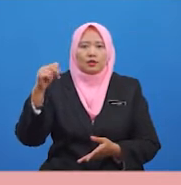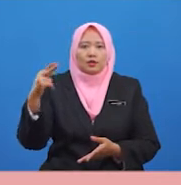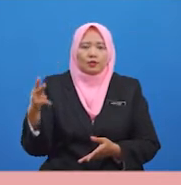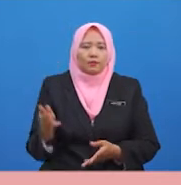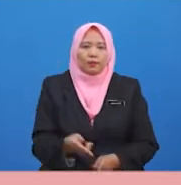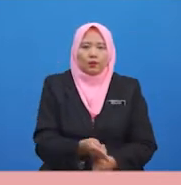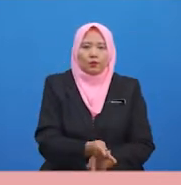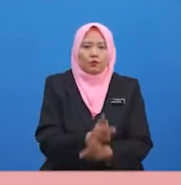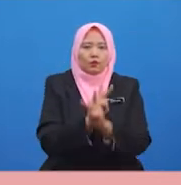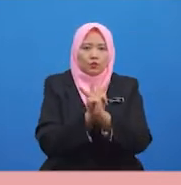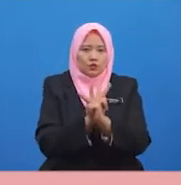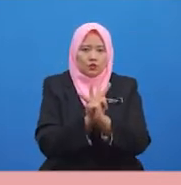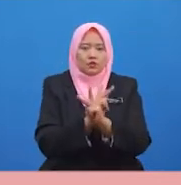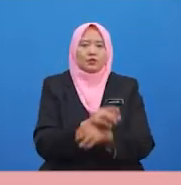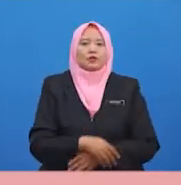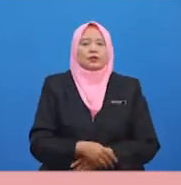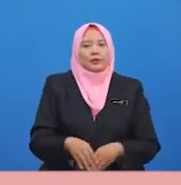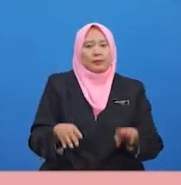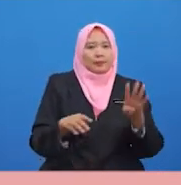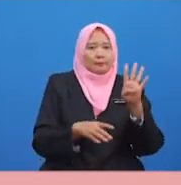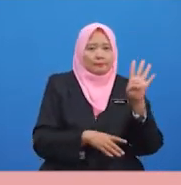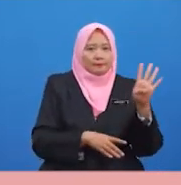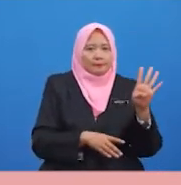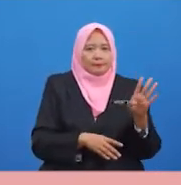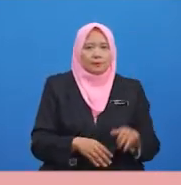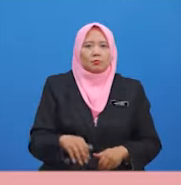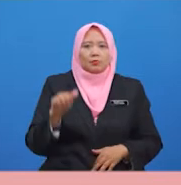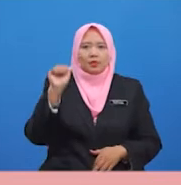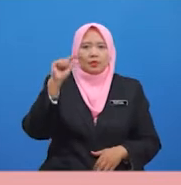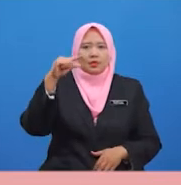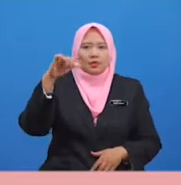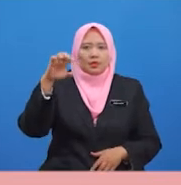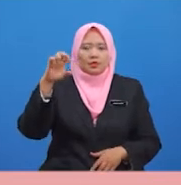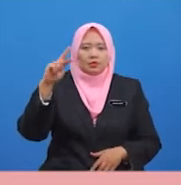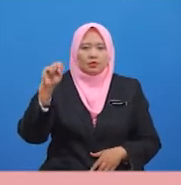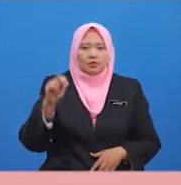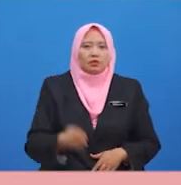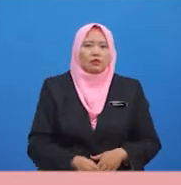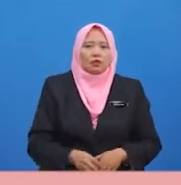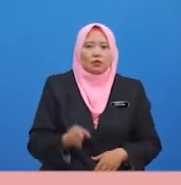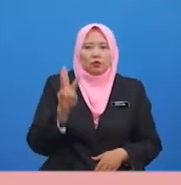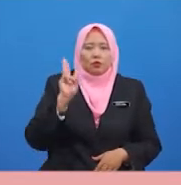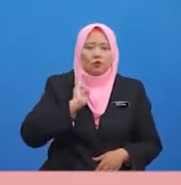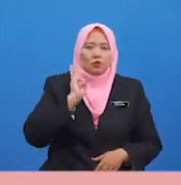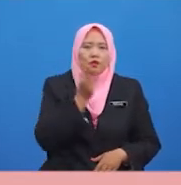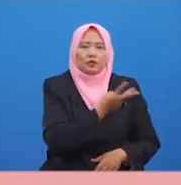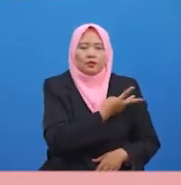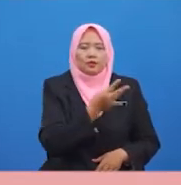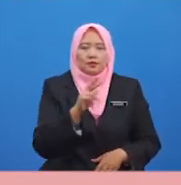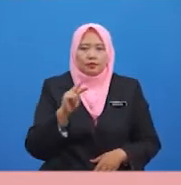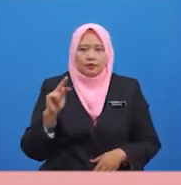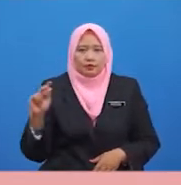mudharabah. Keempat, ejen, iaitu wakalah. Dan kelima,